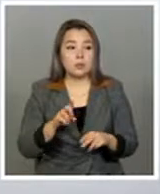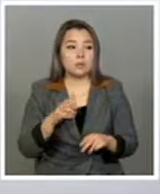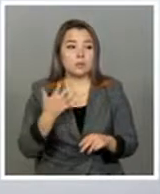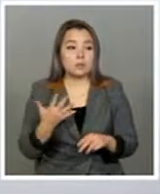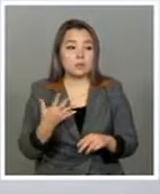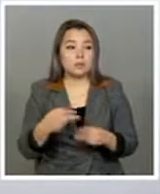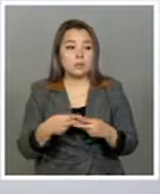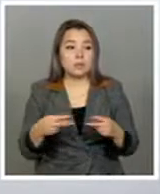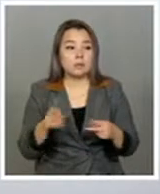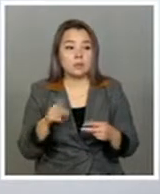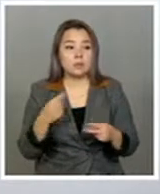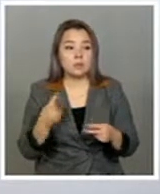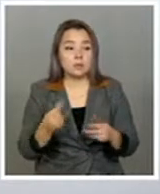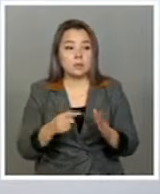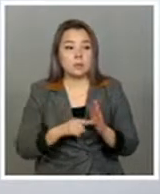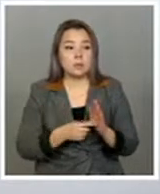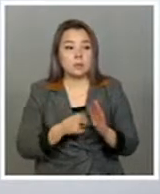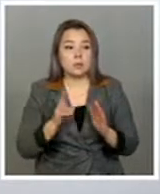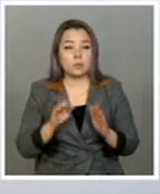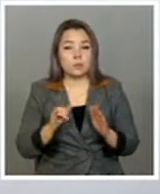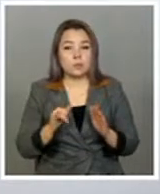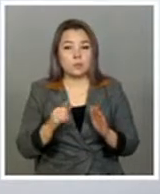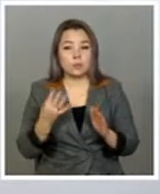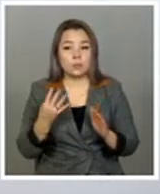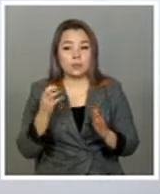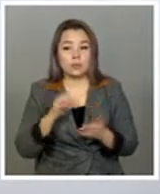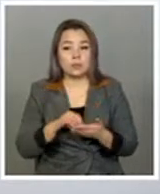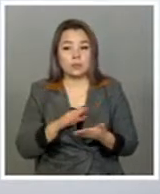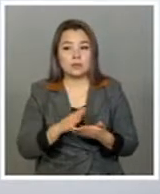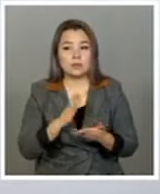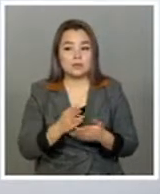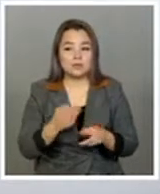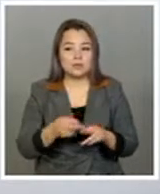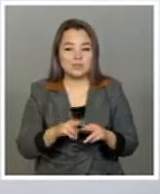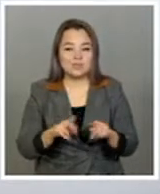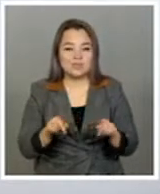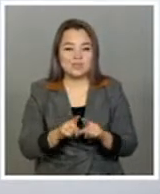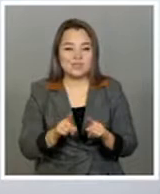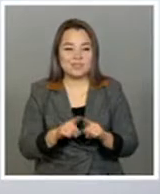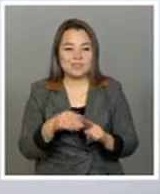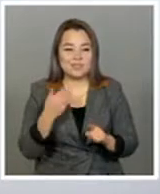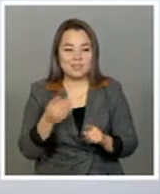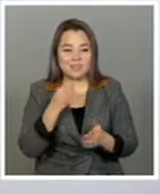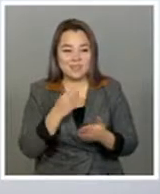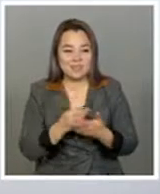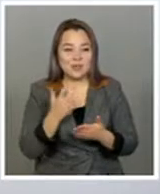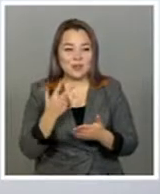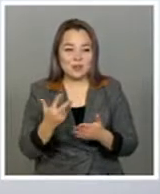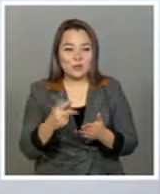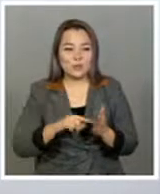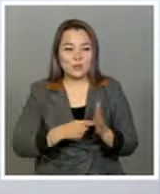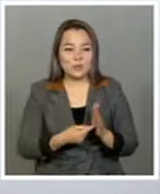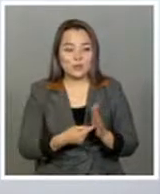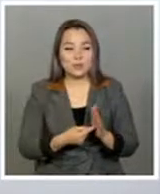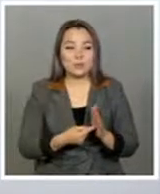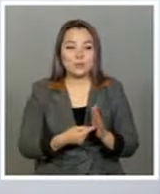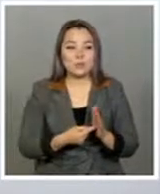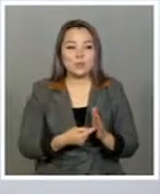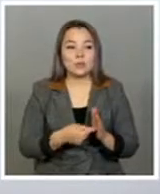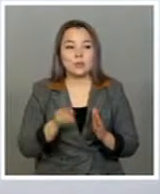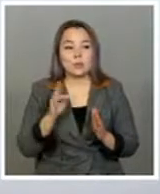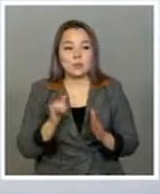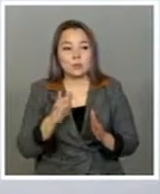тең B1 көбейтілген Q-дың 4 дәрежесі. Ол тең B1-ші мүше ол 3-ке тең. Көбейту Q